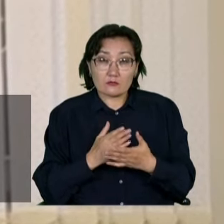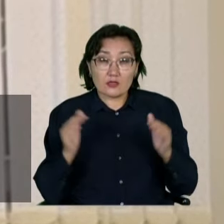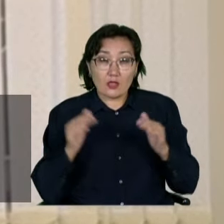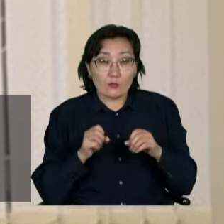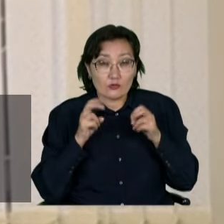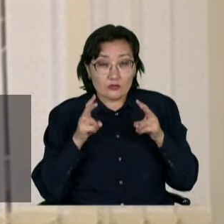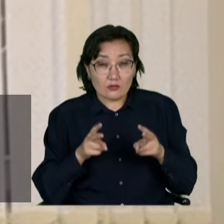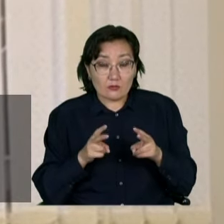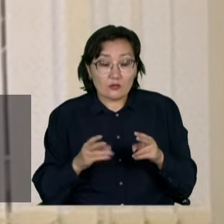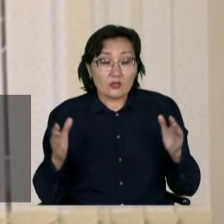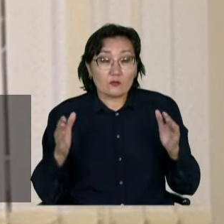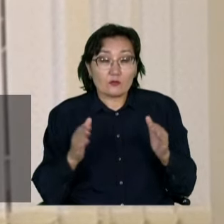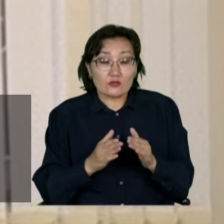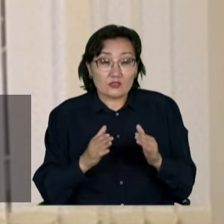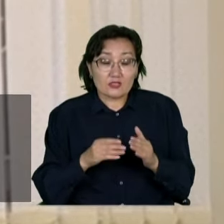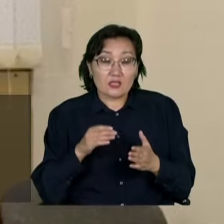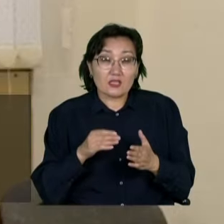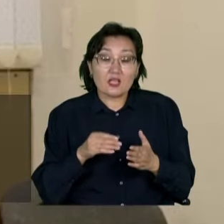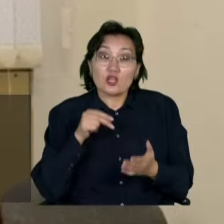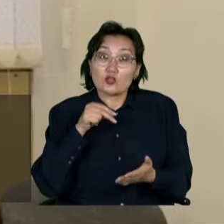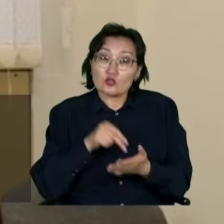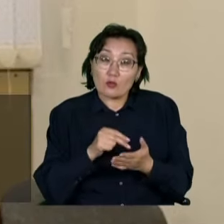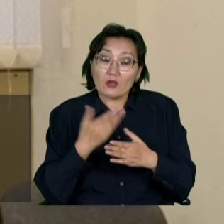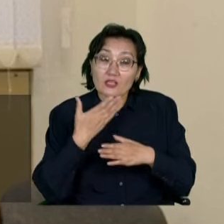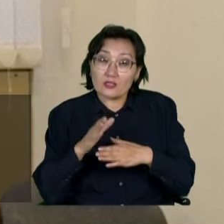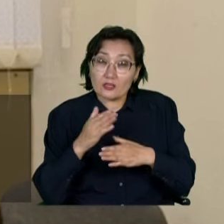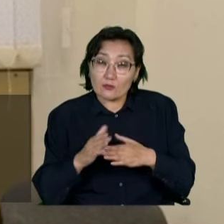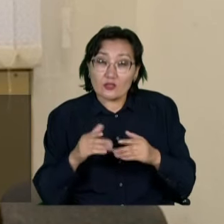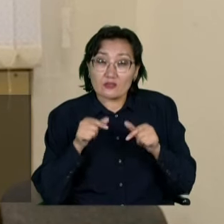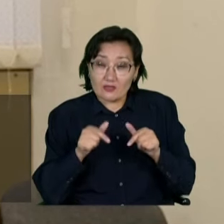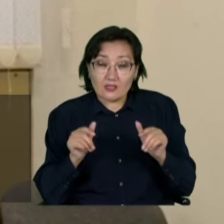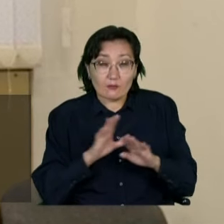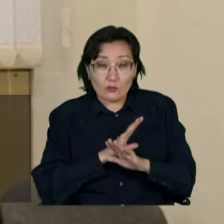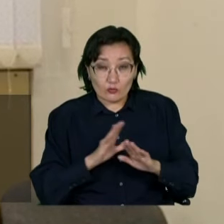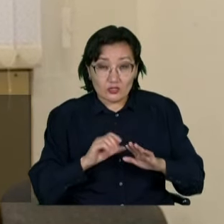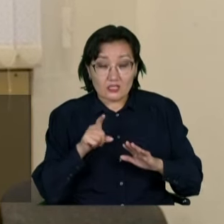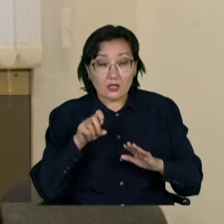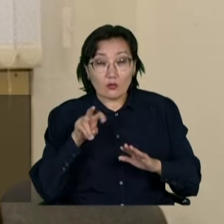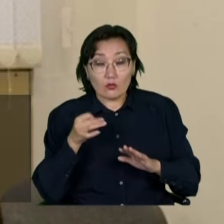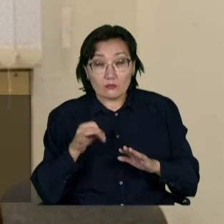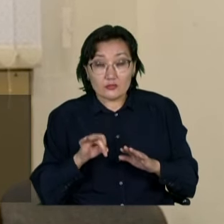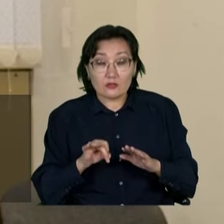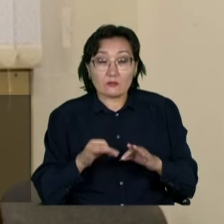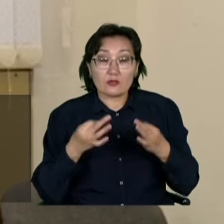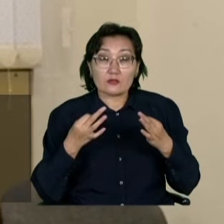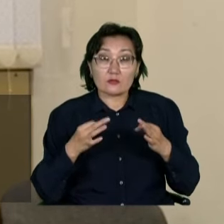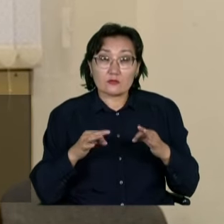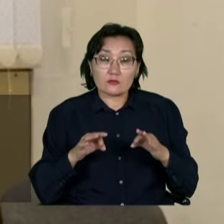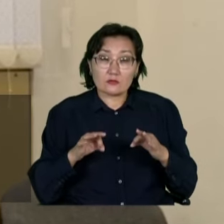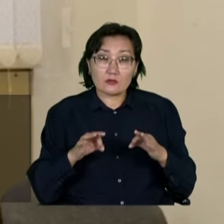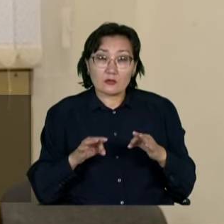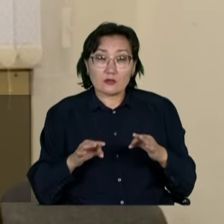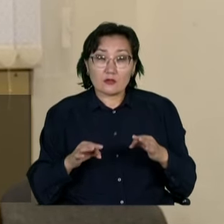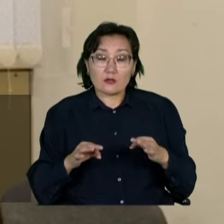Ограничение суммы залогов кредитов не предусмотрено. Мы ожидаем, что данные изменения позволят ограничить выдачу без залогов